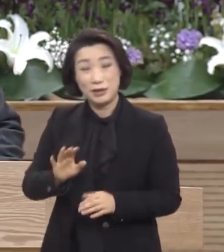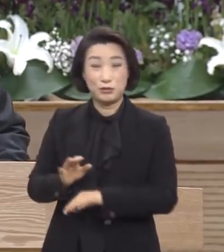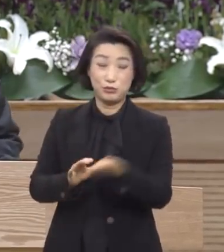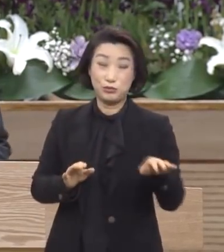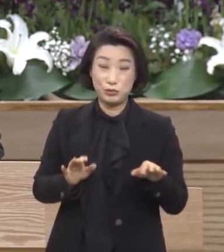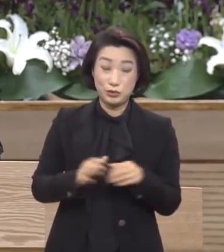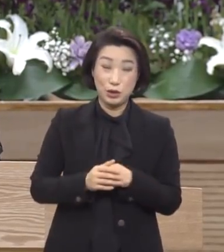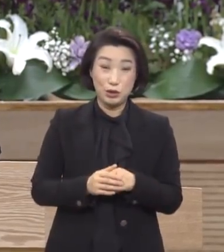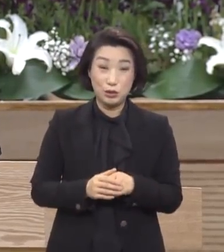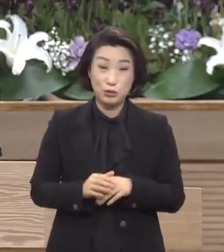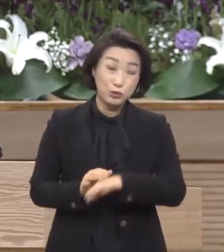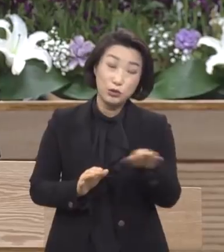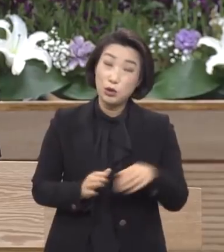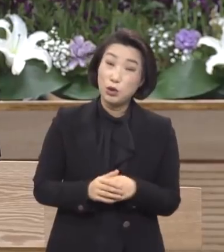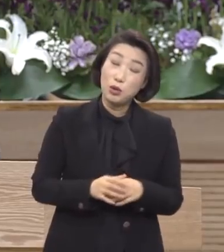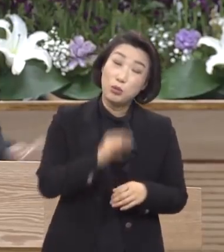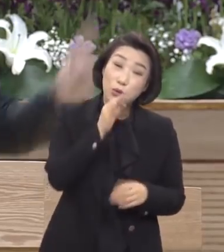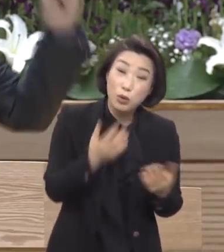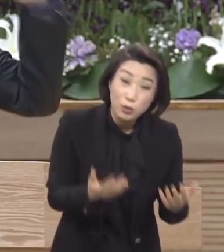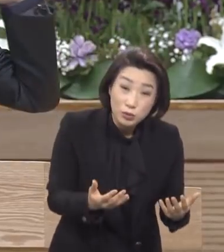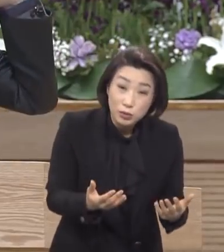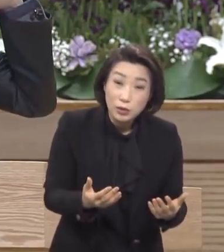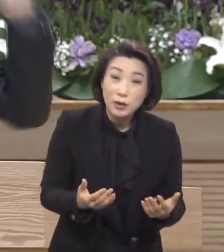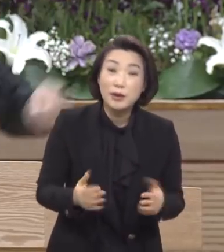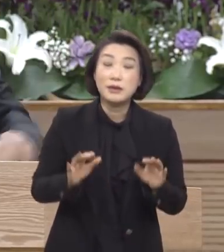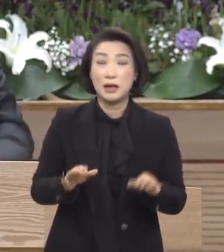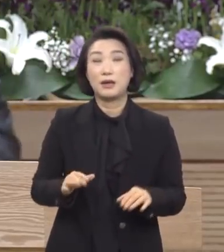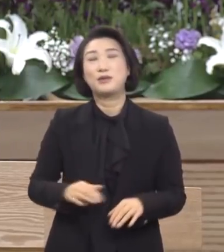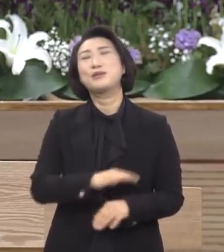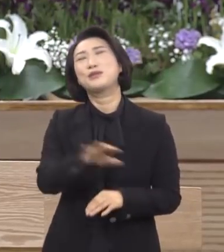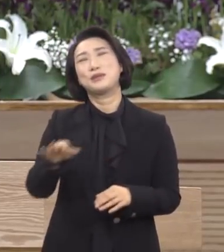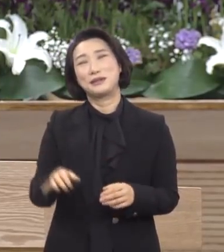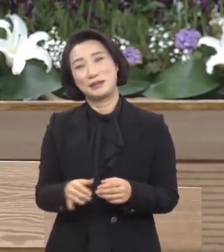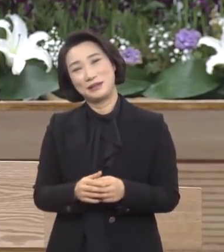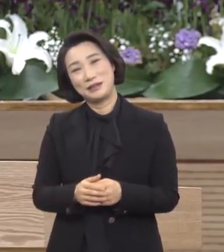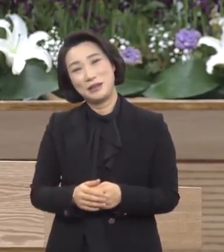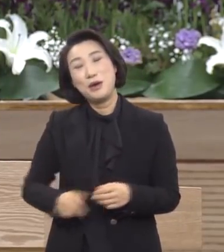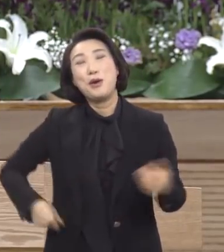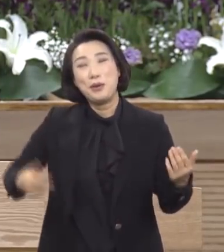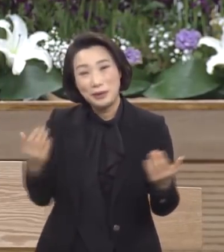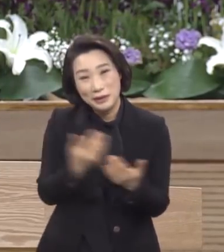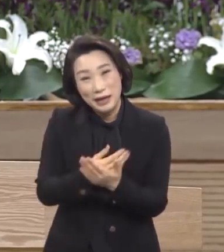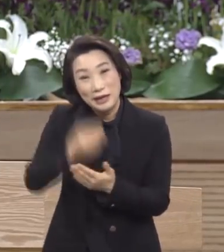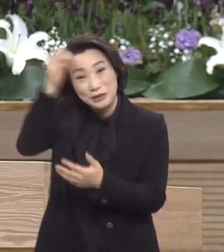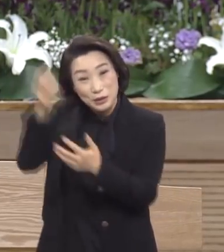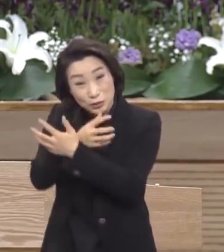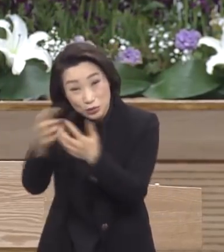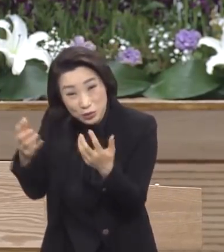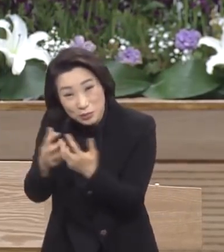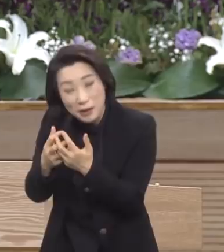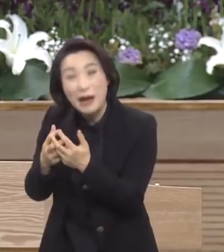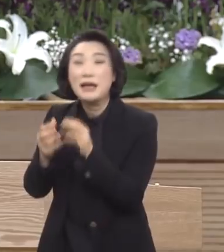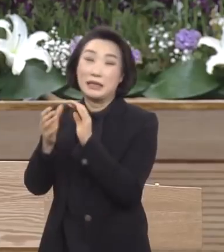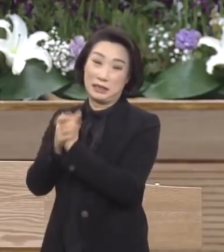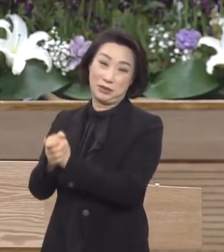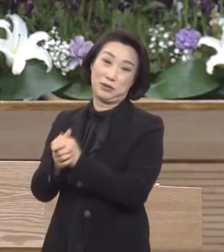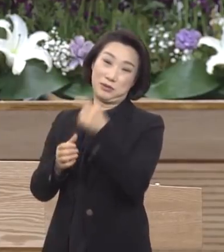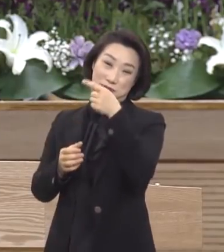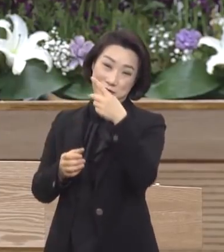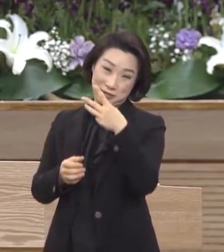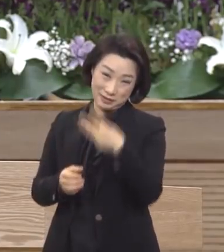할 수 없어. 무엇으로 하냐? 회개와 성령 충만. 기도로 한다,